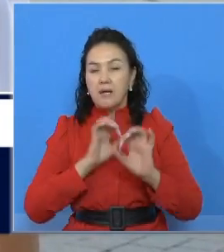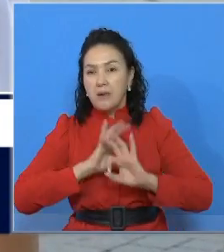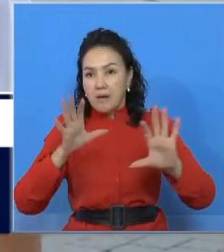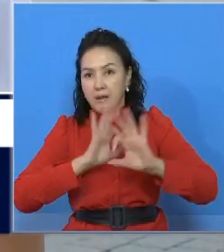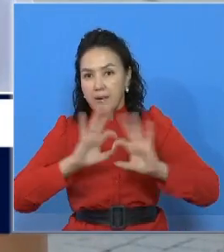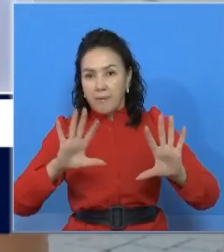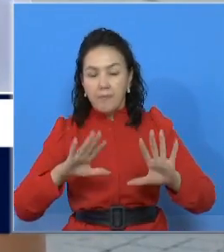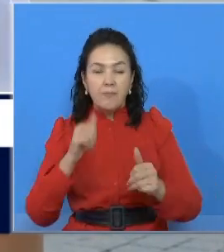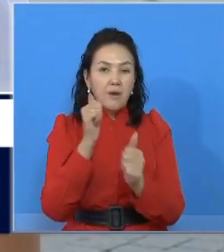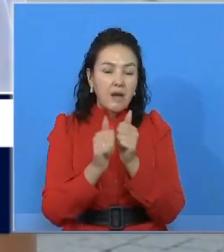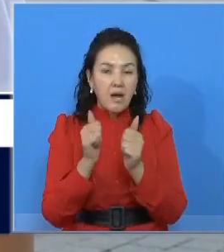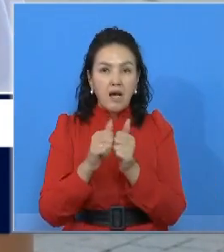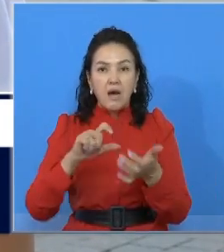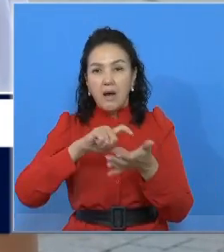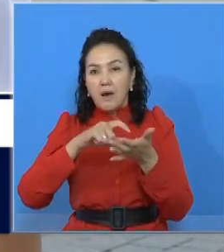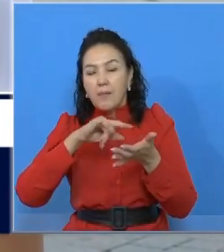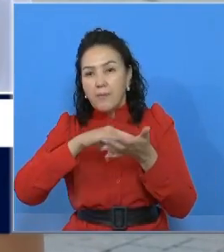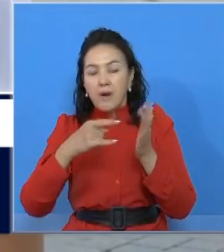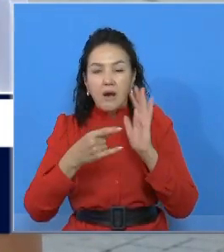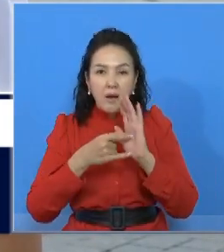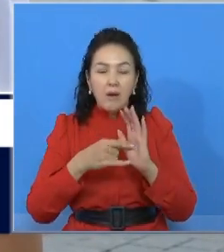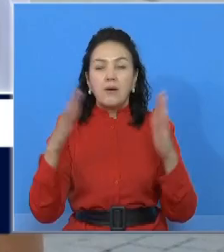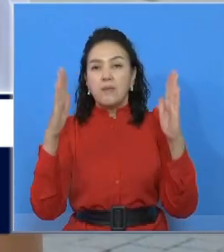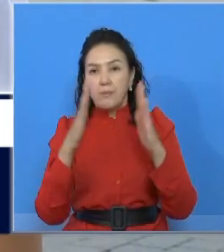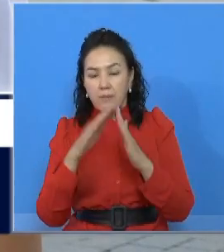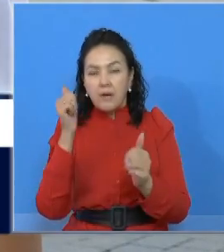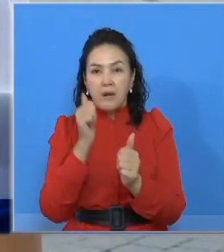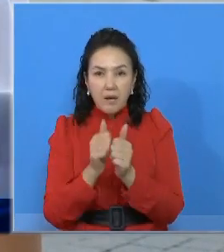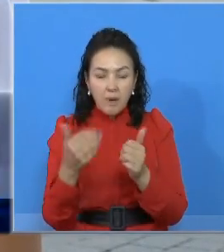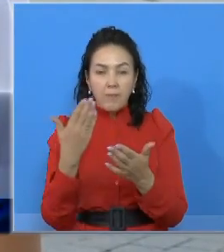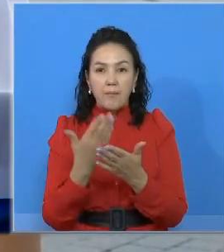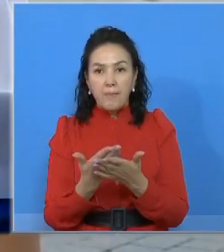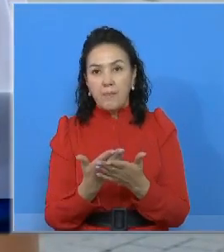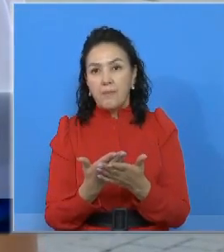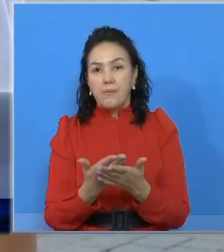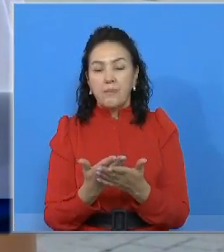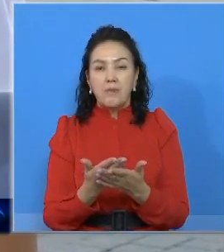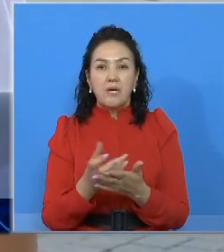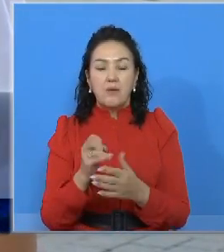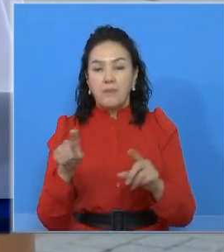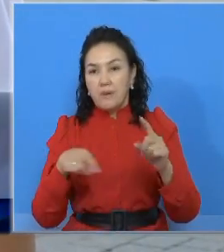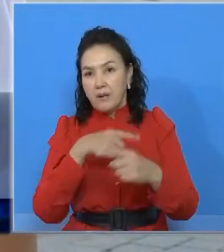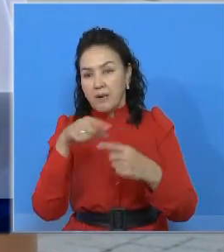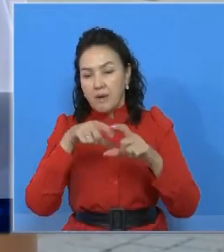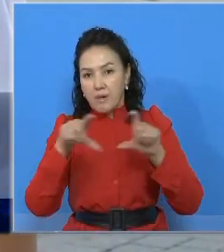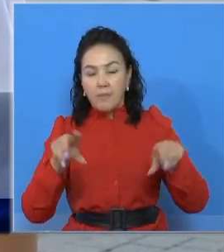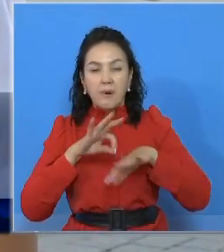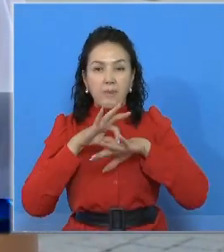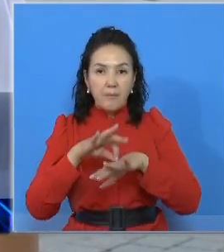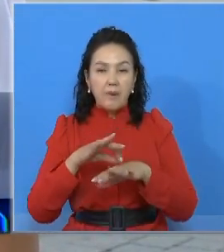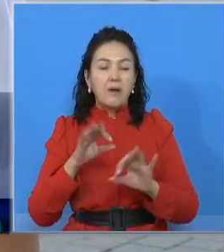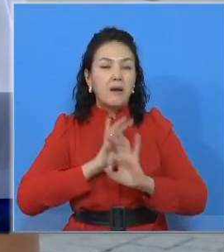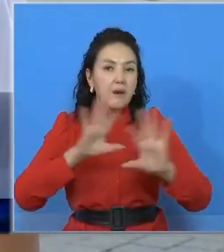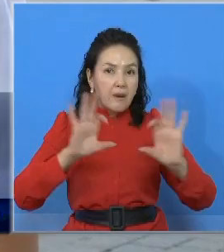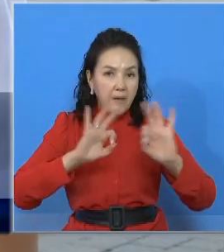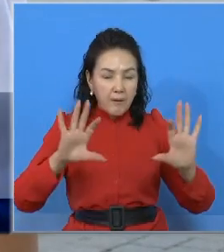разъясняют по каждому квартиру, по каждому дому, по каждому объекту, вот, по предпринимательскому мы проводим рейды,